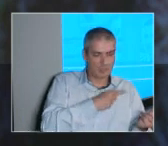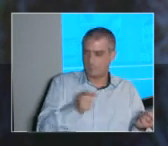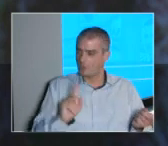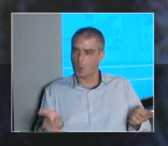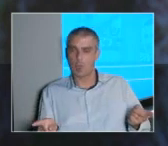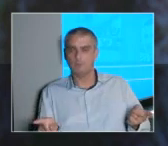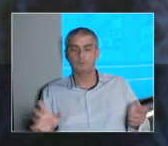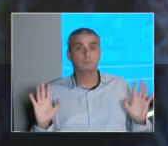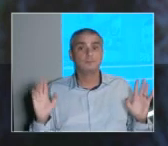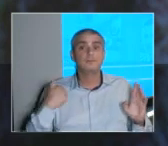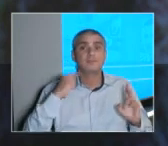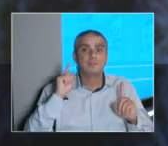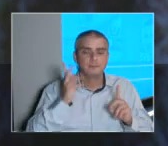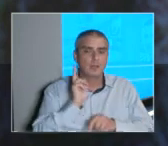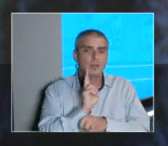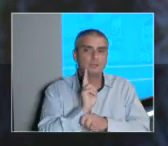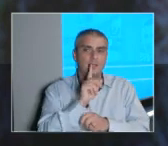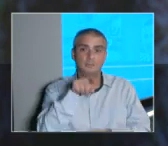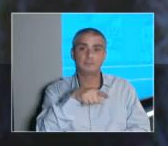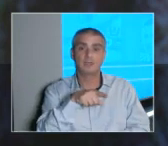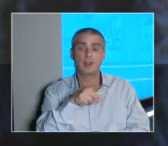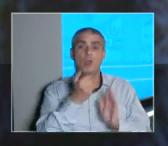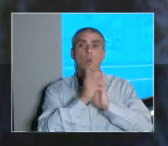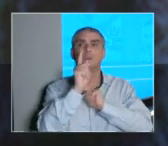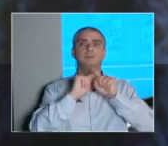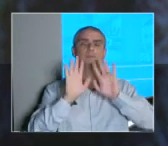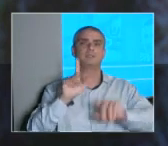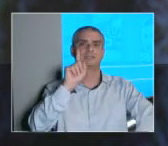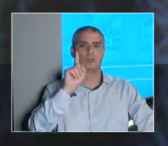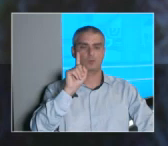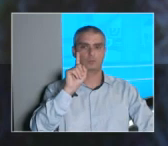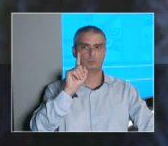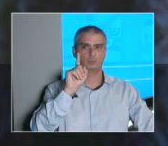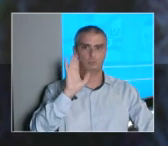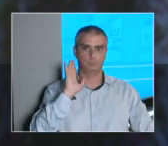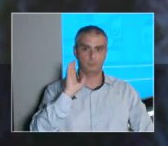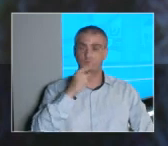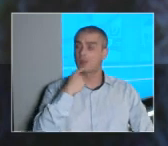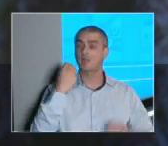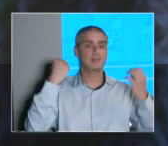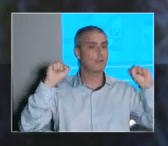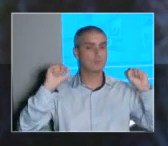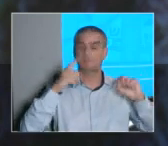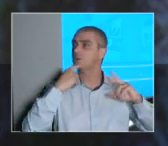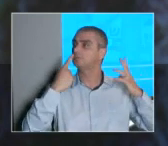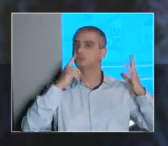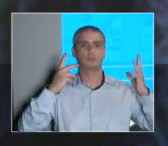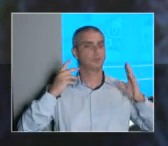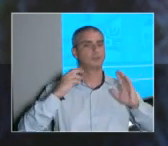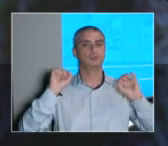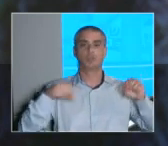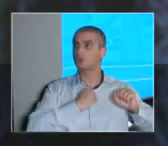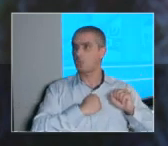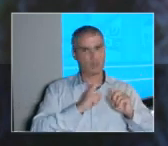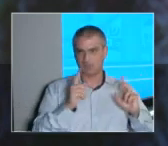את ההוא. אני חושב שצריך מאוד להיזהר בפסילה, חוץ מגזענות. שאני, תראה, אפשר להגיד דמוקרטיה, אפשר להגיד מי שרוצה שלטון הלכה הוא לא